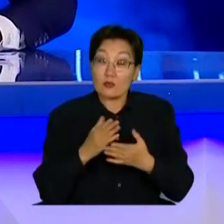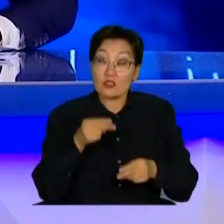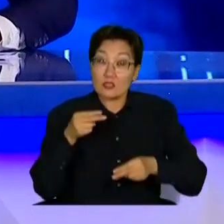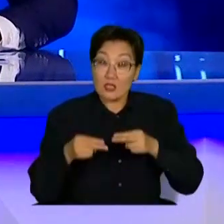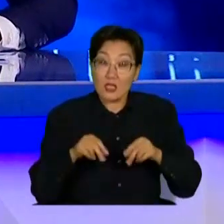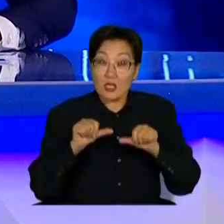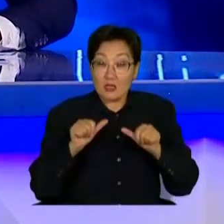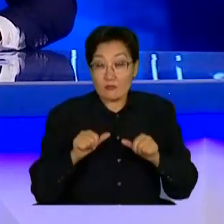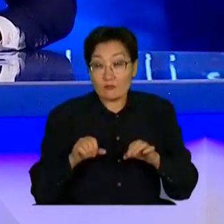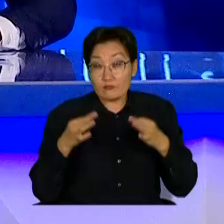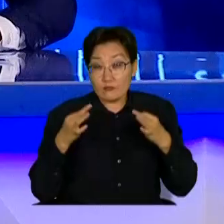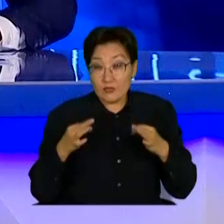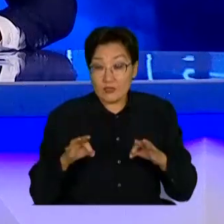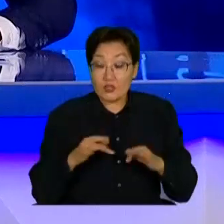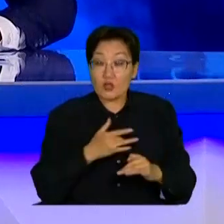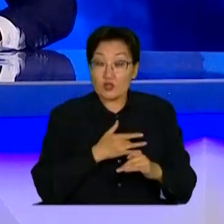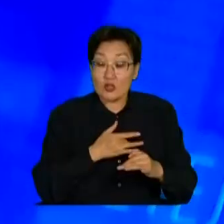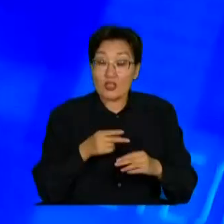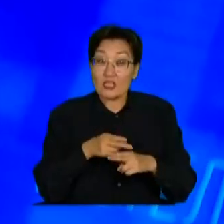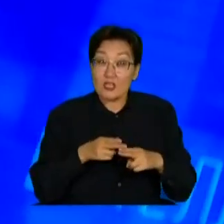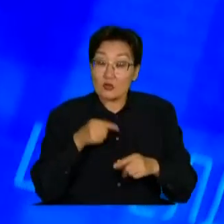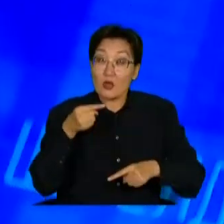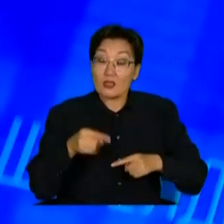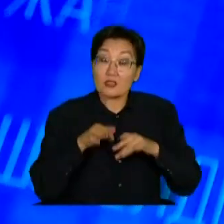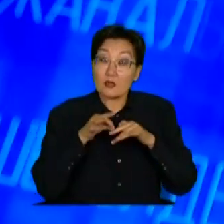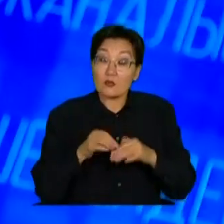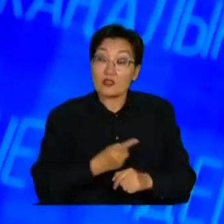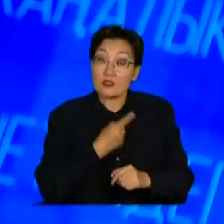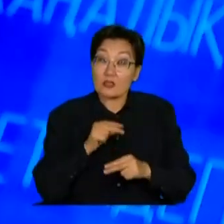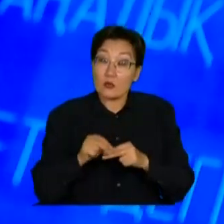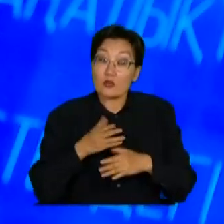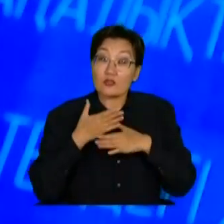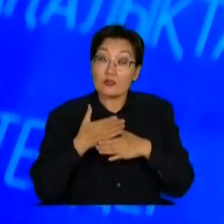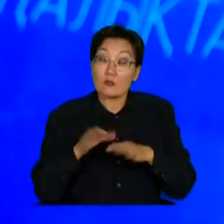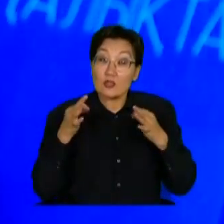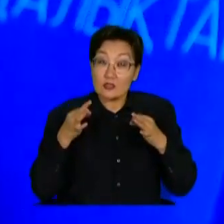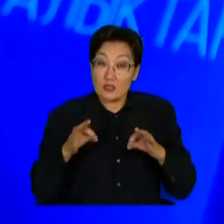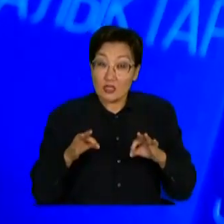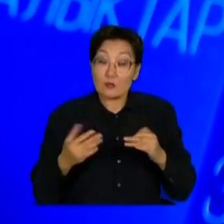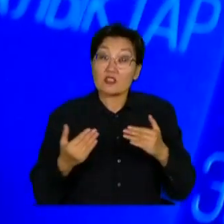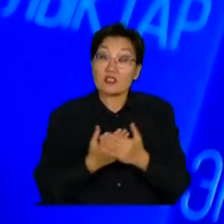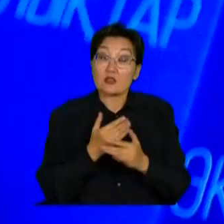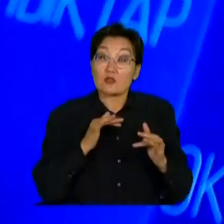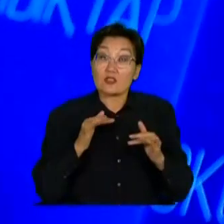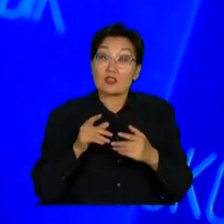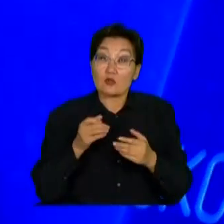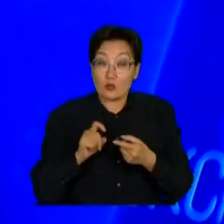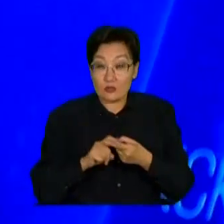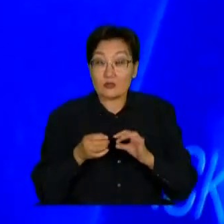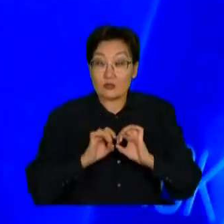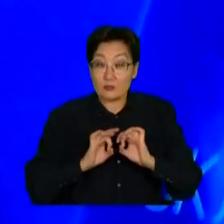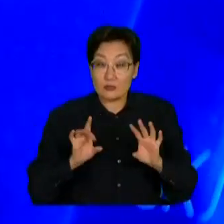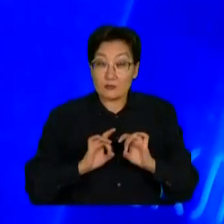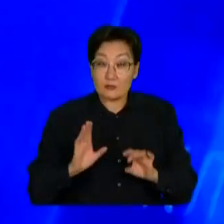дәстүрлі әдіспен ашық жүректі кесу арқылы жасалып келген. Шеберлік сабағының арқасында қол жетімді болған жаңа әдіс туралы толығырақ сюжетте.